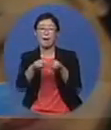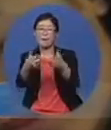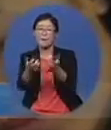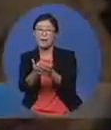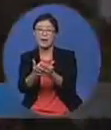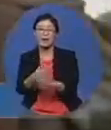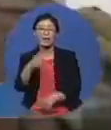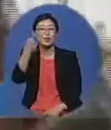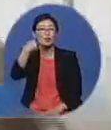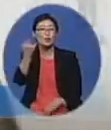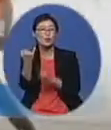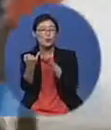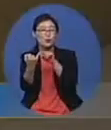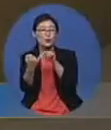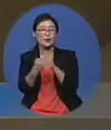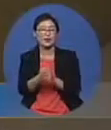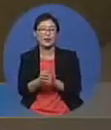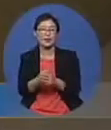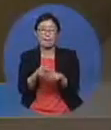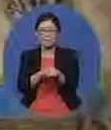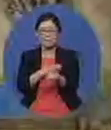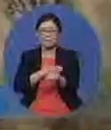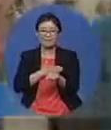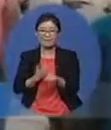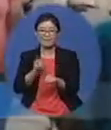장메이에게 특별한 감정을 느끼기 시작합니다.